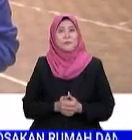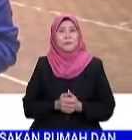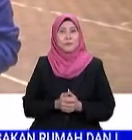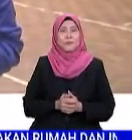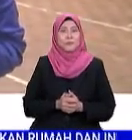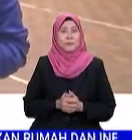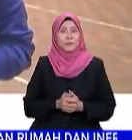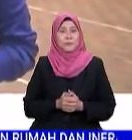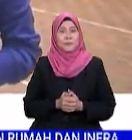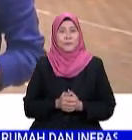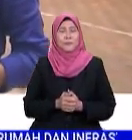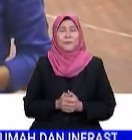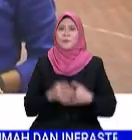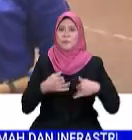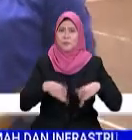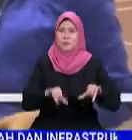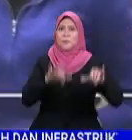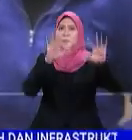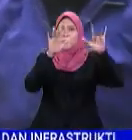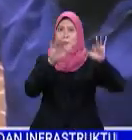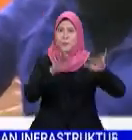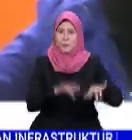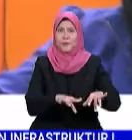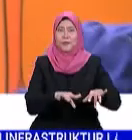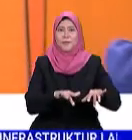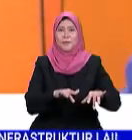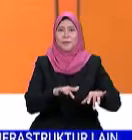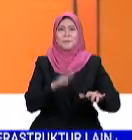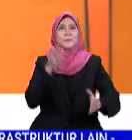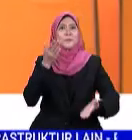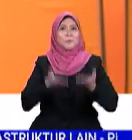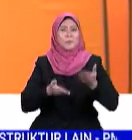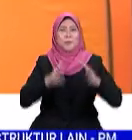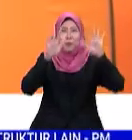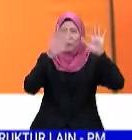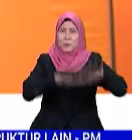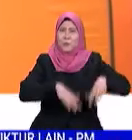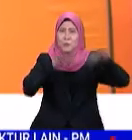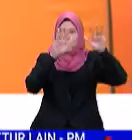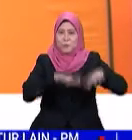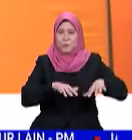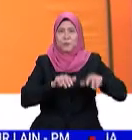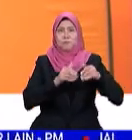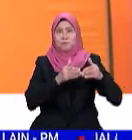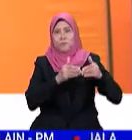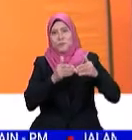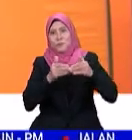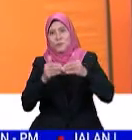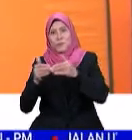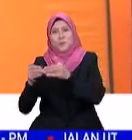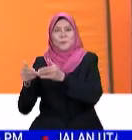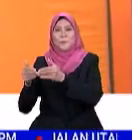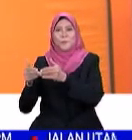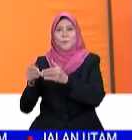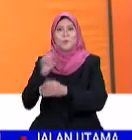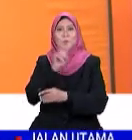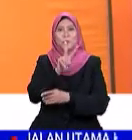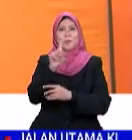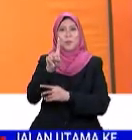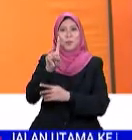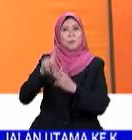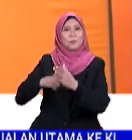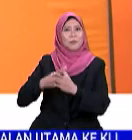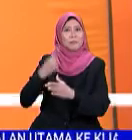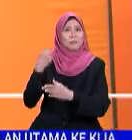Memandangkan hujan masih lagi turun dan dijangka hujan lebat berterusan sehingga 21 hari bulan